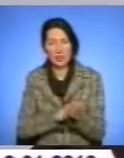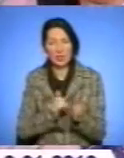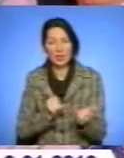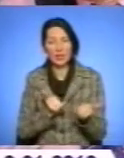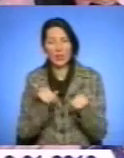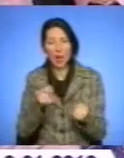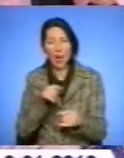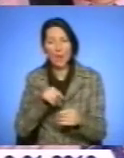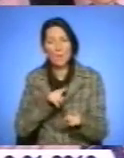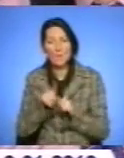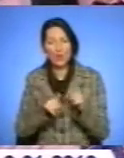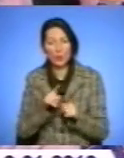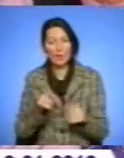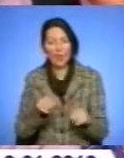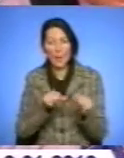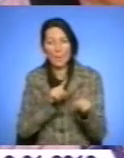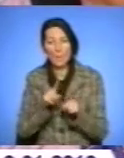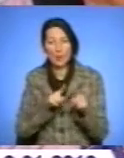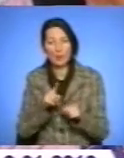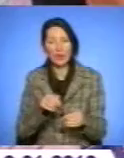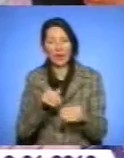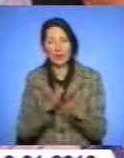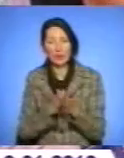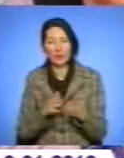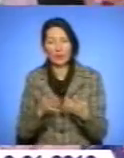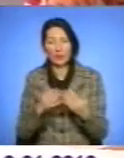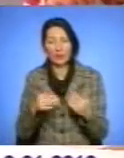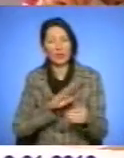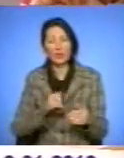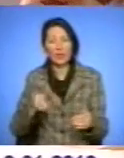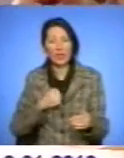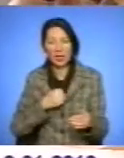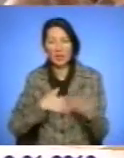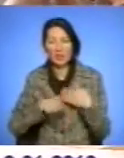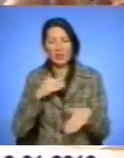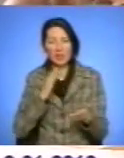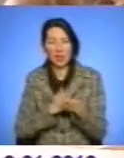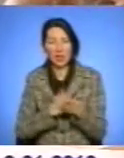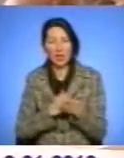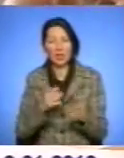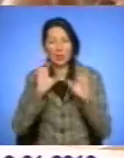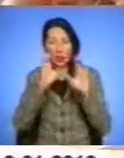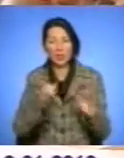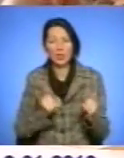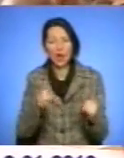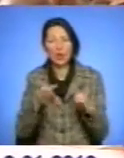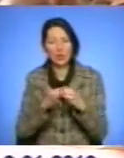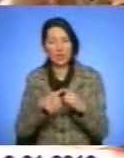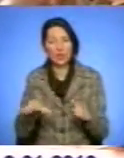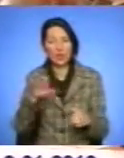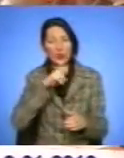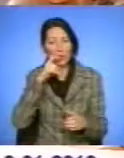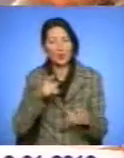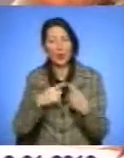5 років. Нетішним є закон для осередків всеукраїнських об'єднань. Їх перейменують. Процедура створення нової